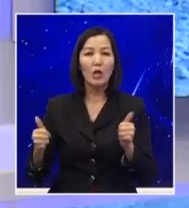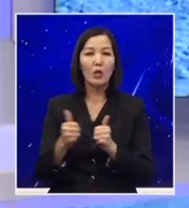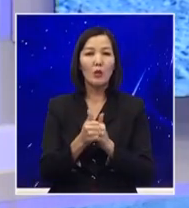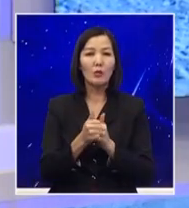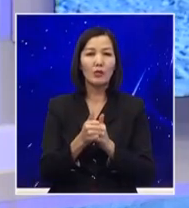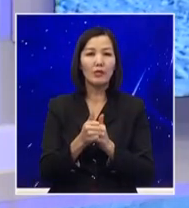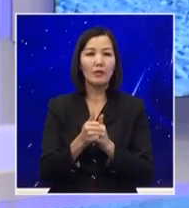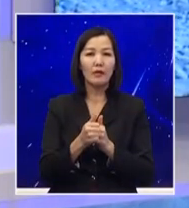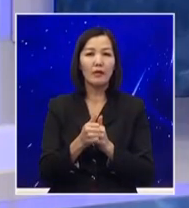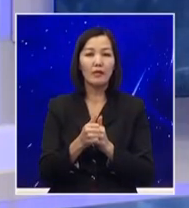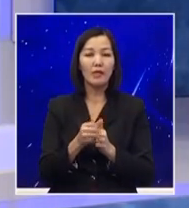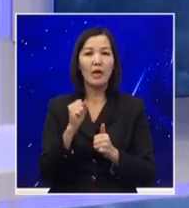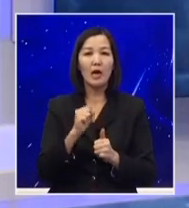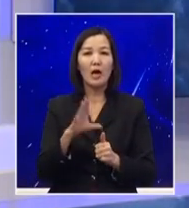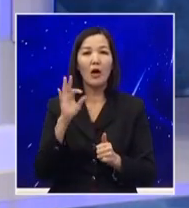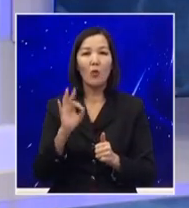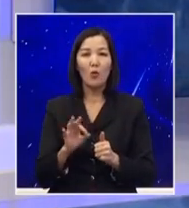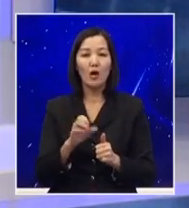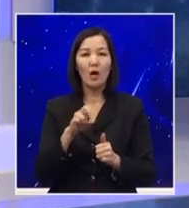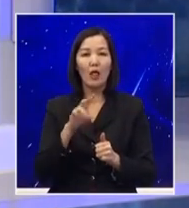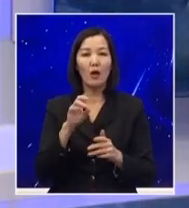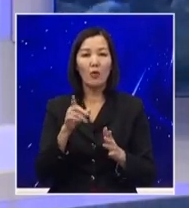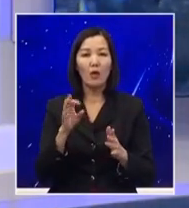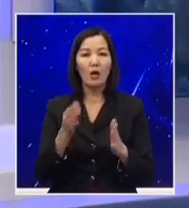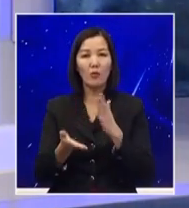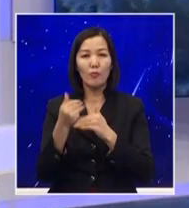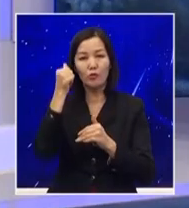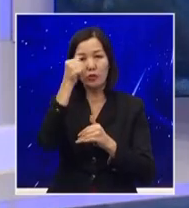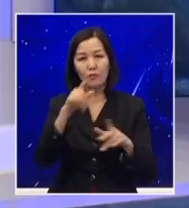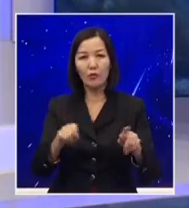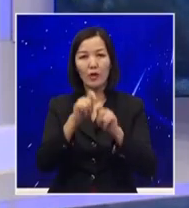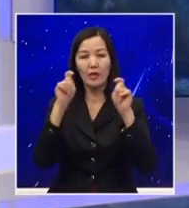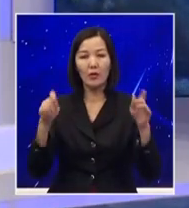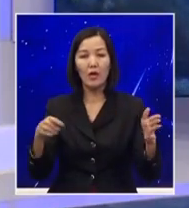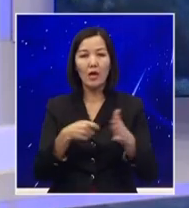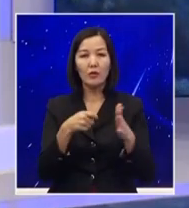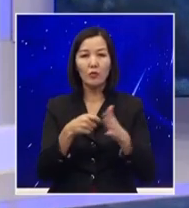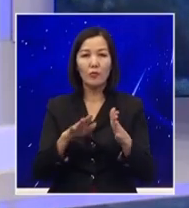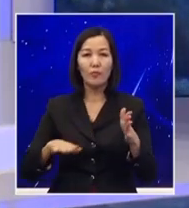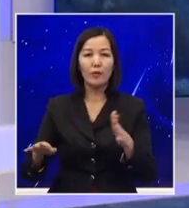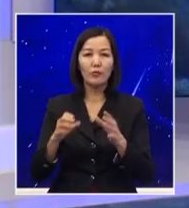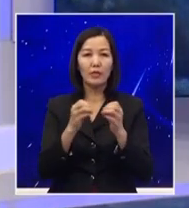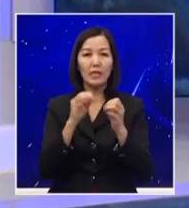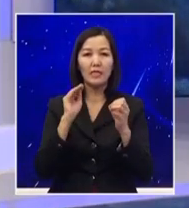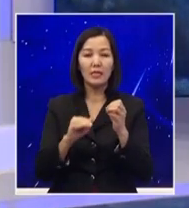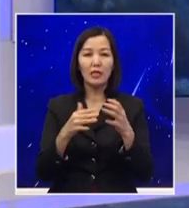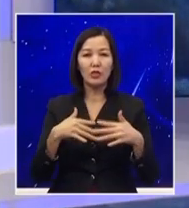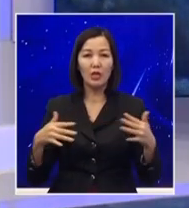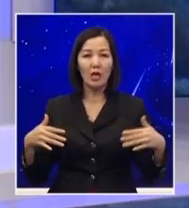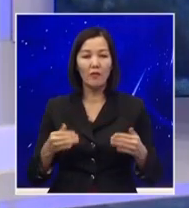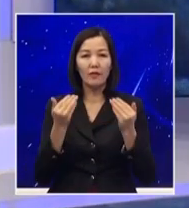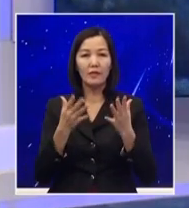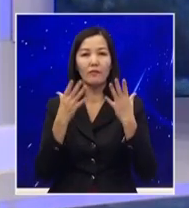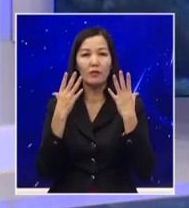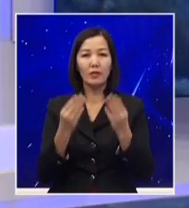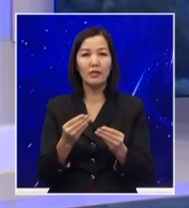этом товарищество – Алаколь Агро. В прошлом году хозяйство открыло откормочную площадку на 10 тысяч голов. На данный